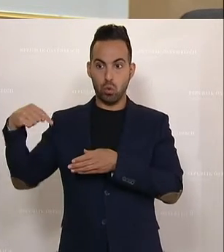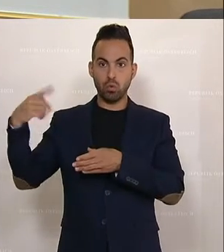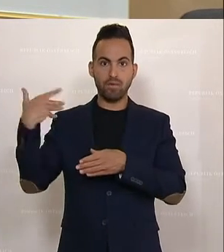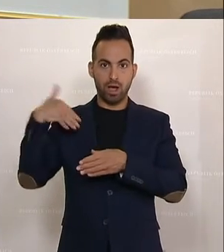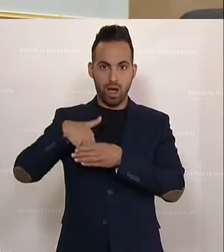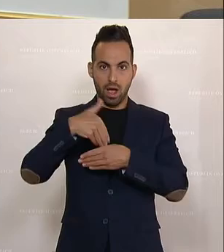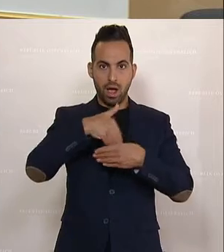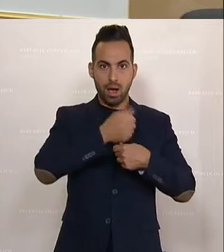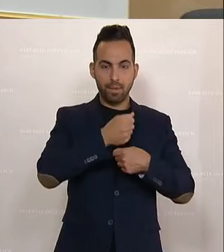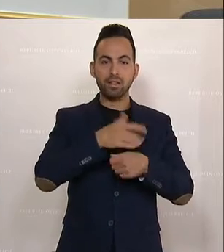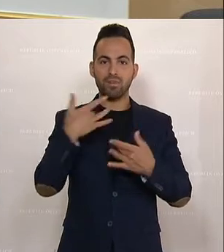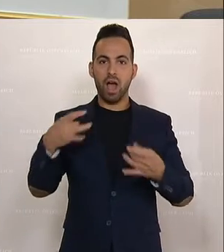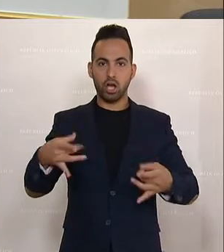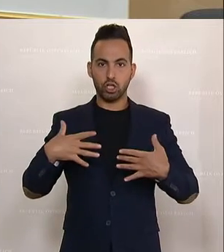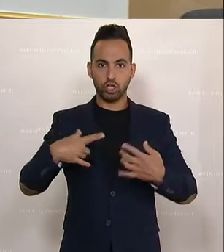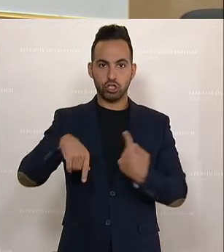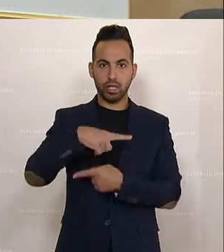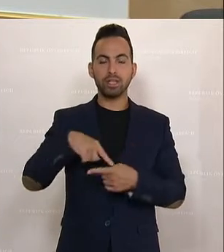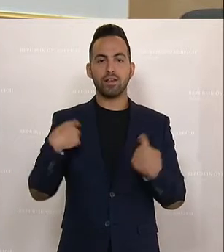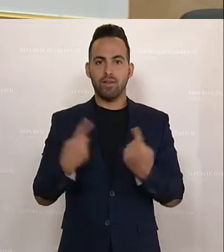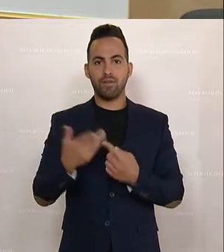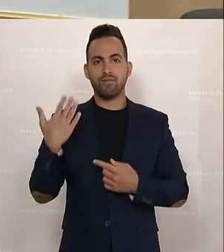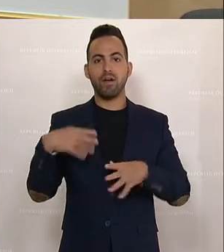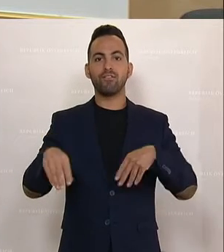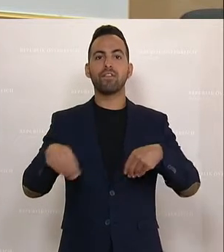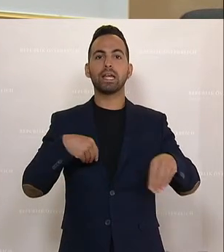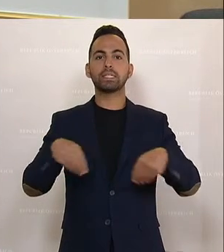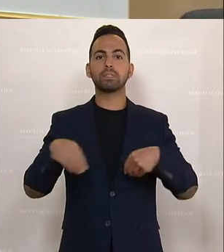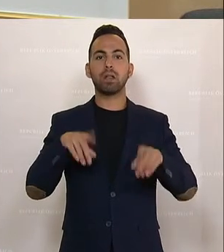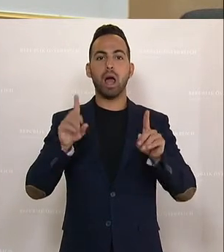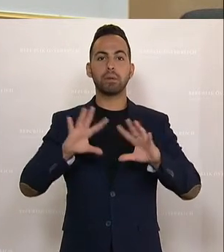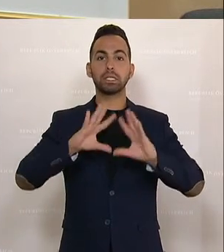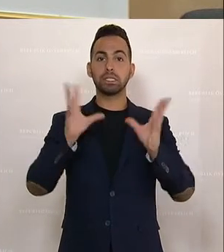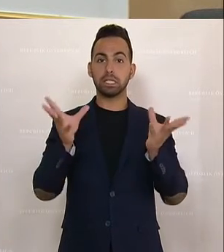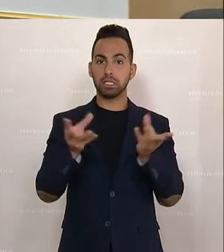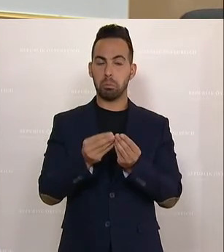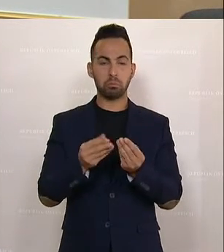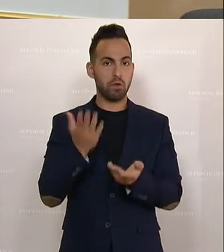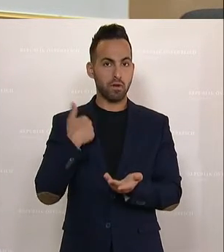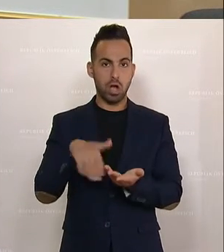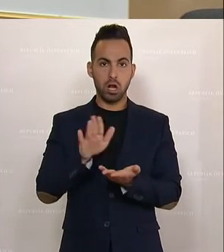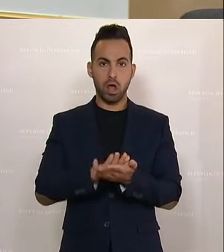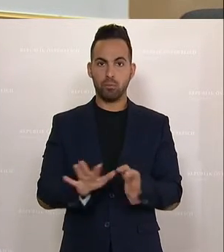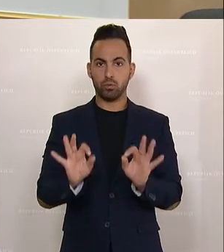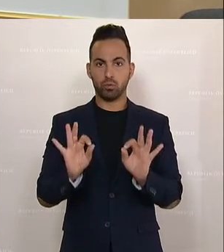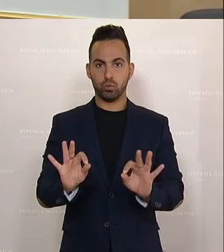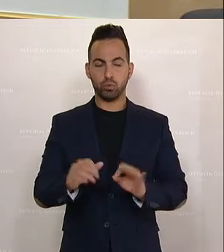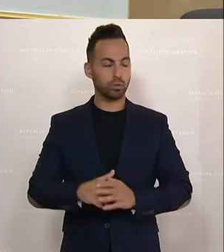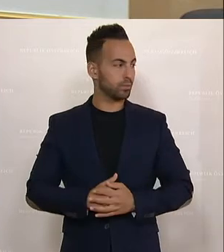wir sehr flexibel agieren, aber das hat im Großen und Ganzen gut